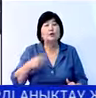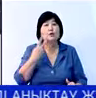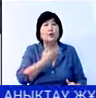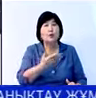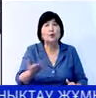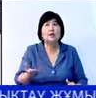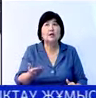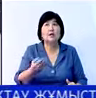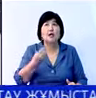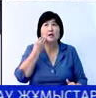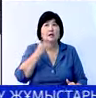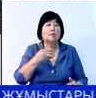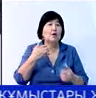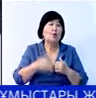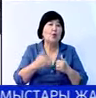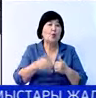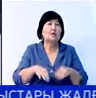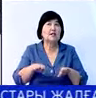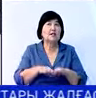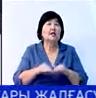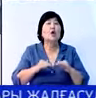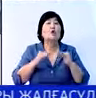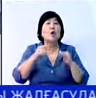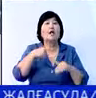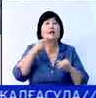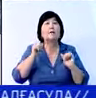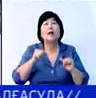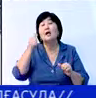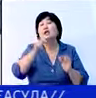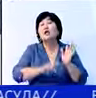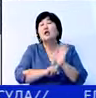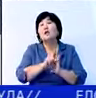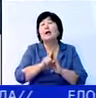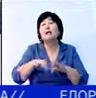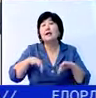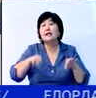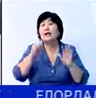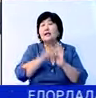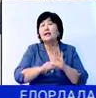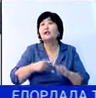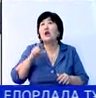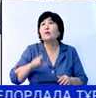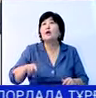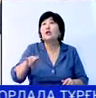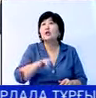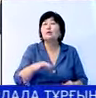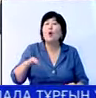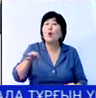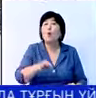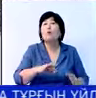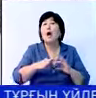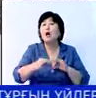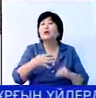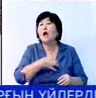тұрғандай сапасы орташа деңгейден жоғары деп айта аламыз. Жыл басынан бері жылжымалы зертхана мамандары республикалық, облыстық,